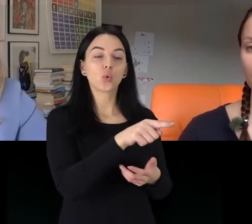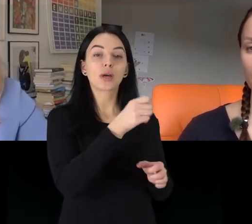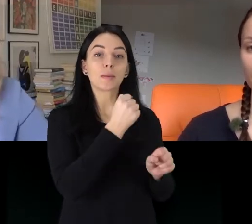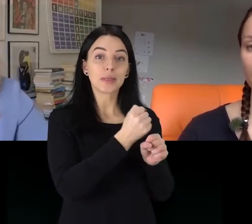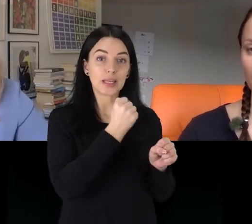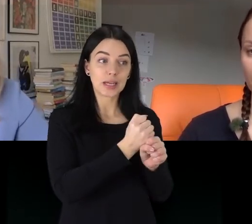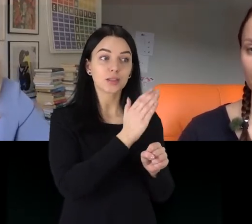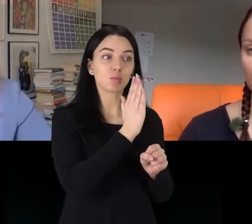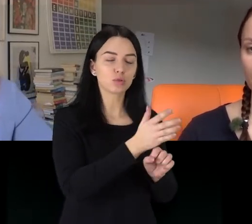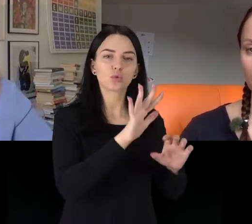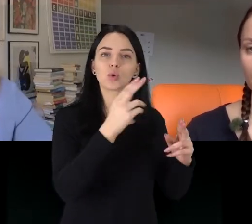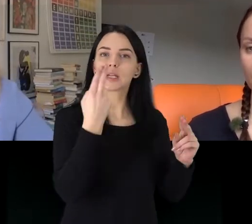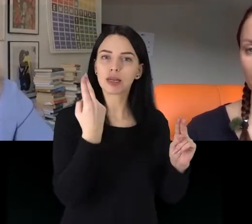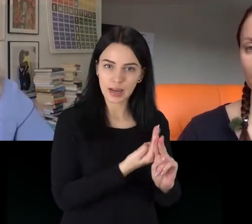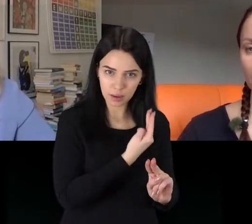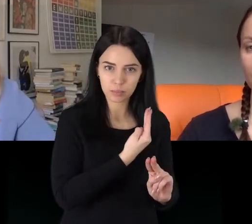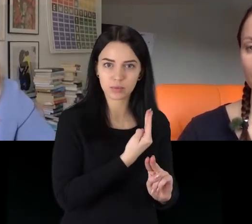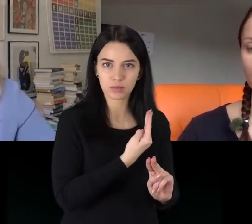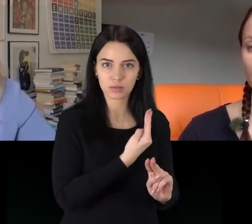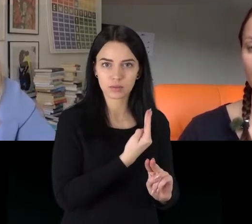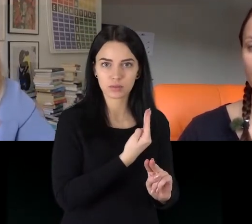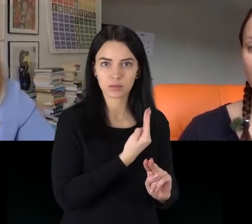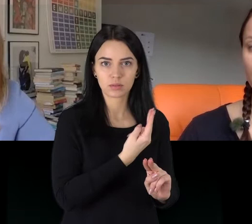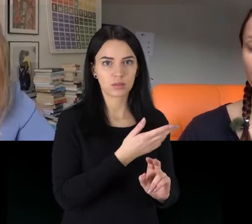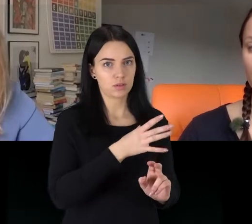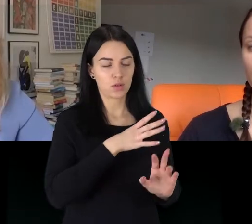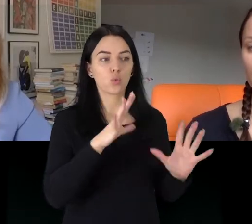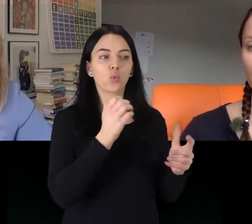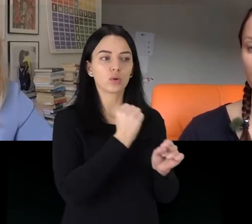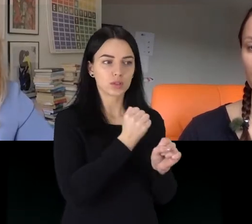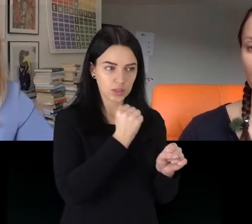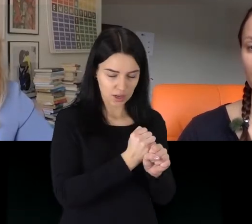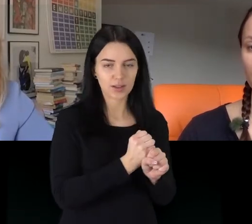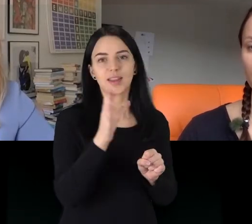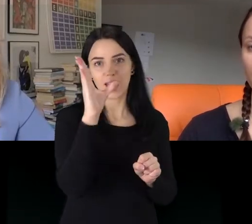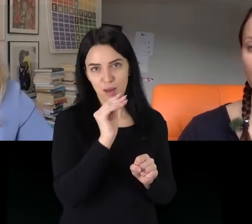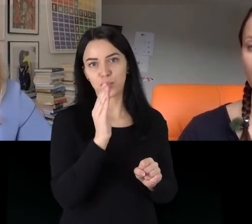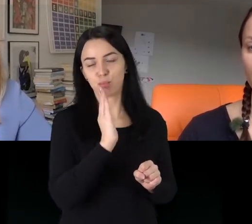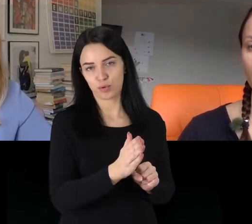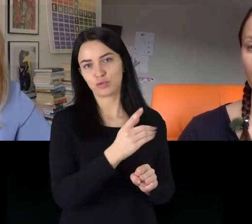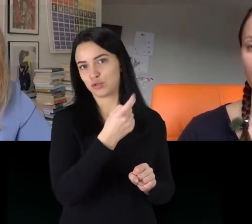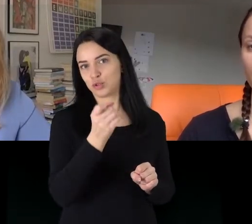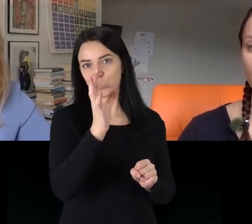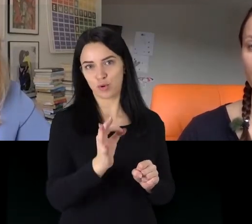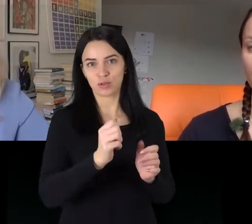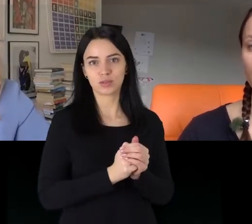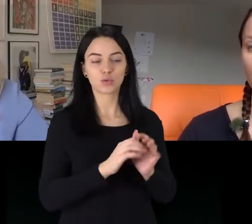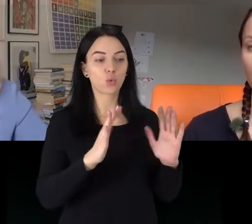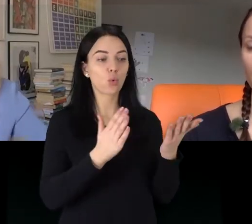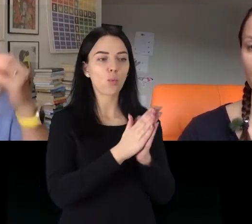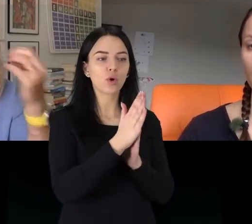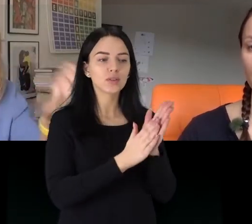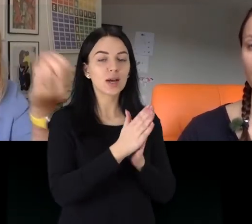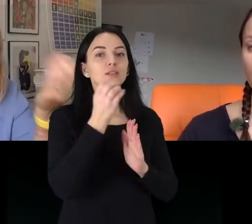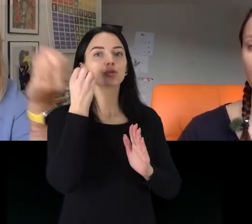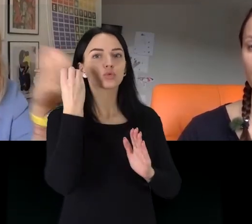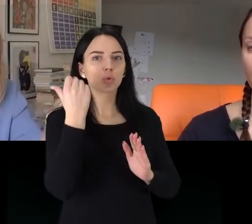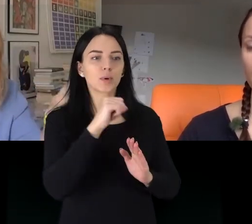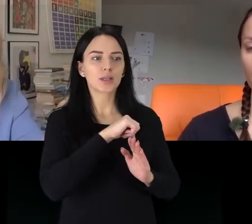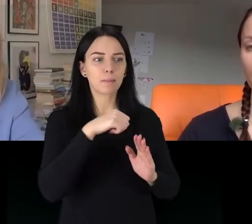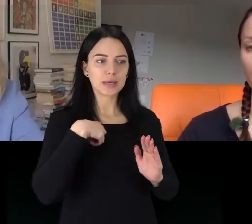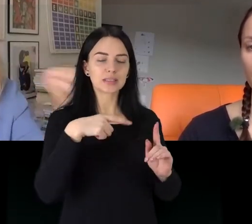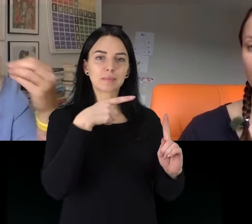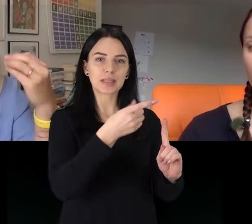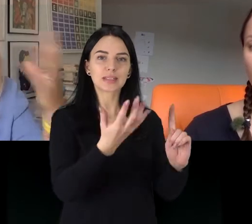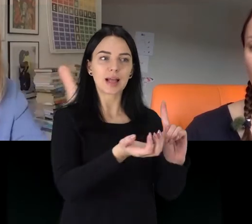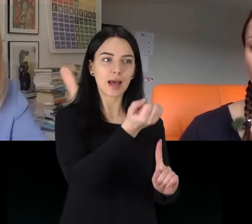jum nepavyks, tai jau 100% negaliu. Jeigu darysit, tai pavyks. Jeigu motivaciją suvoksim kaip įsisąmonintą